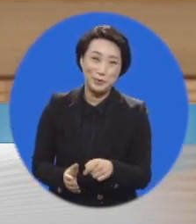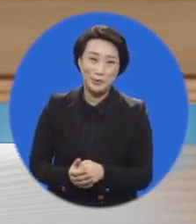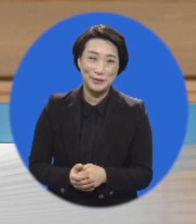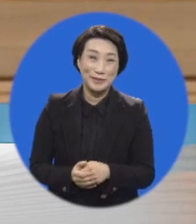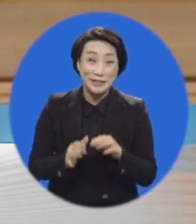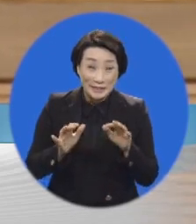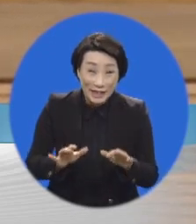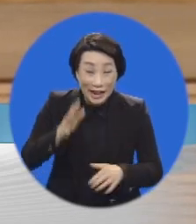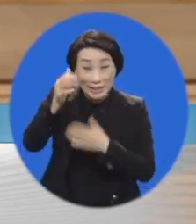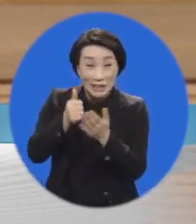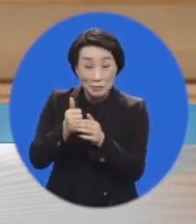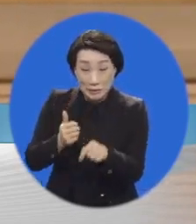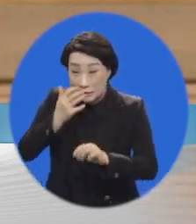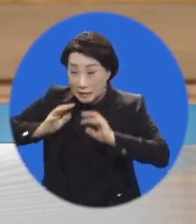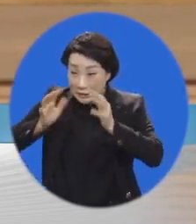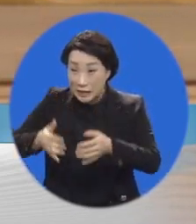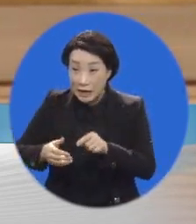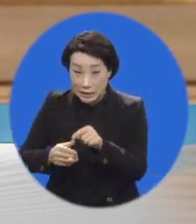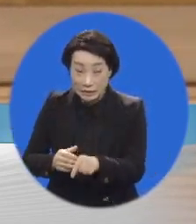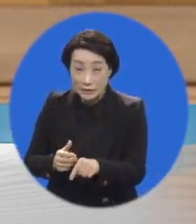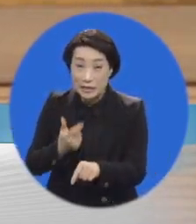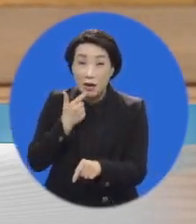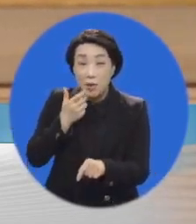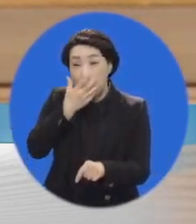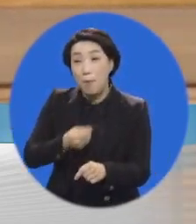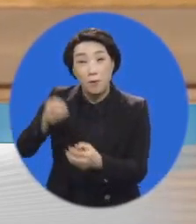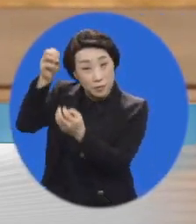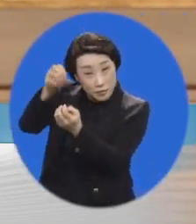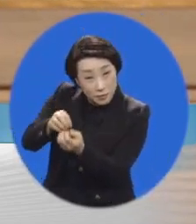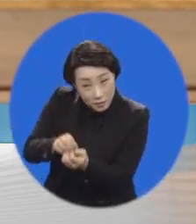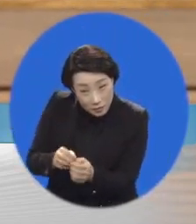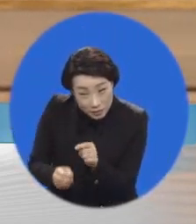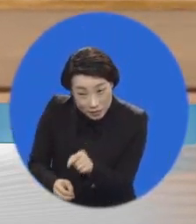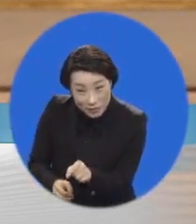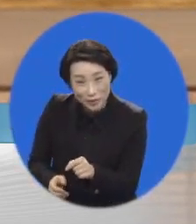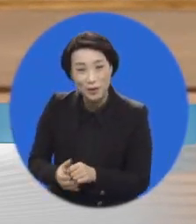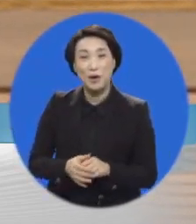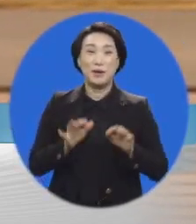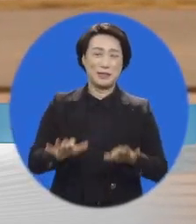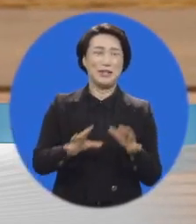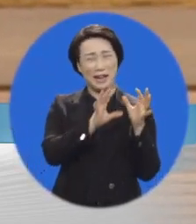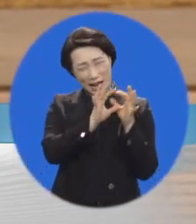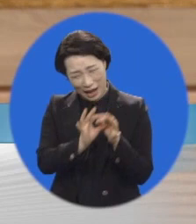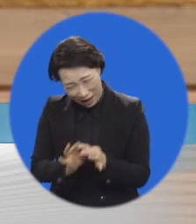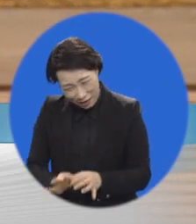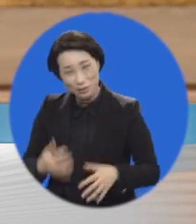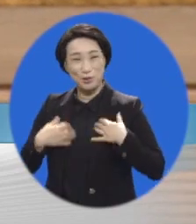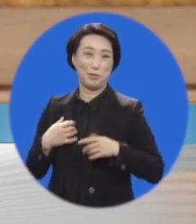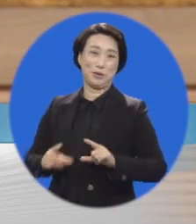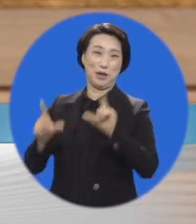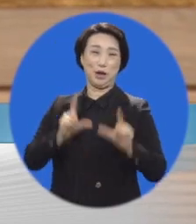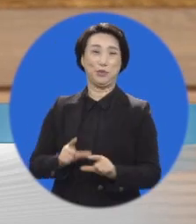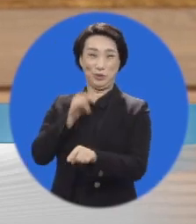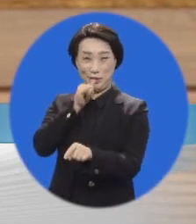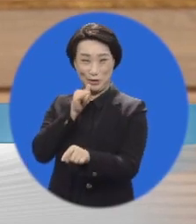하나님이 이스라엘이라는 야곱의 축복을 통해서 오늘까지 누려먹고 산다 이 말이오.